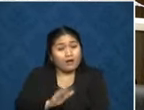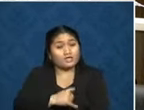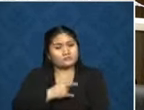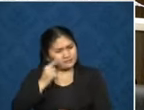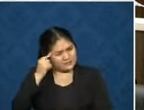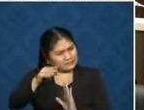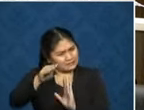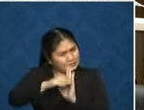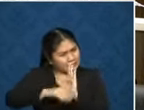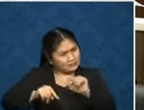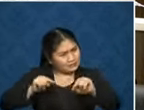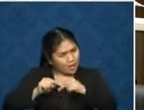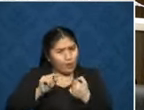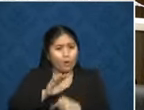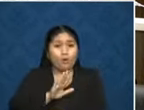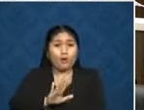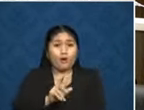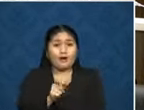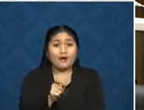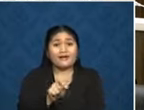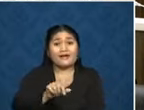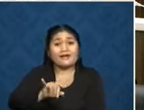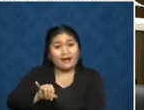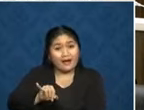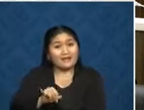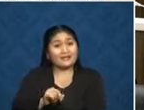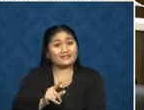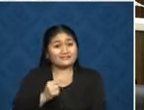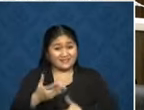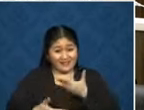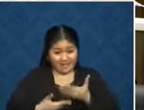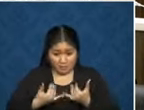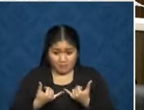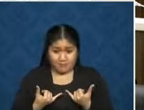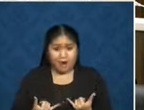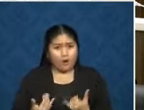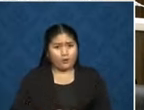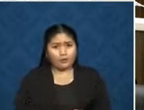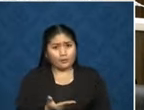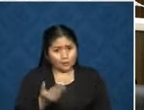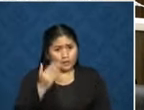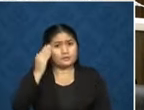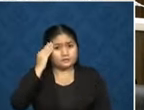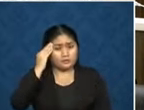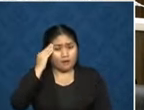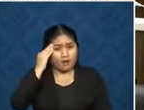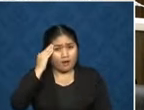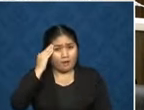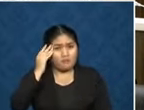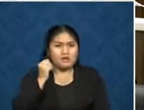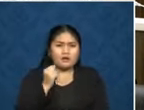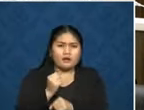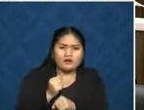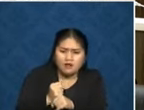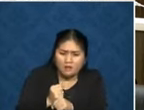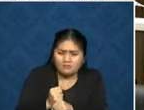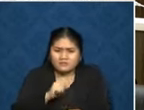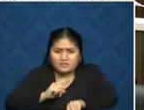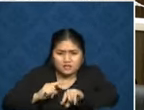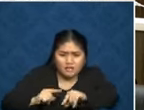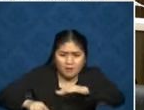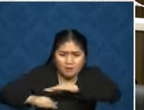เรื่องของ AI เนี่ยในตลาดปัจจุบันเนี่ยทุกคนก็ทราบดีแล้วว่ามันมีการทำธุรกิจที่ใช้จ